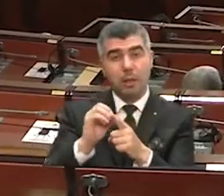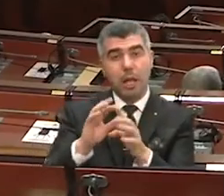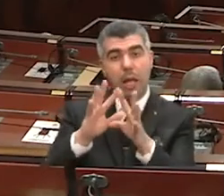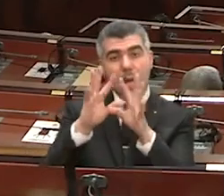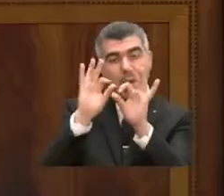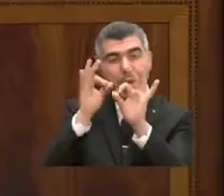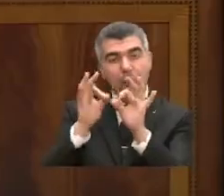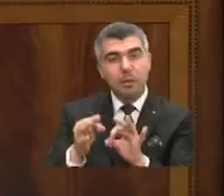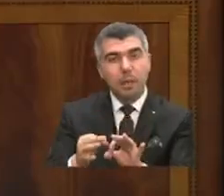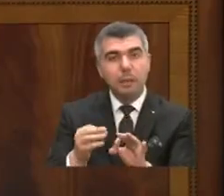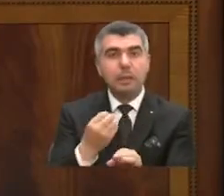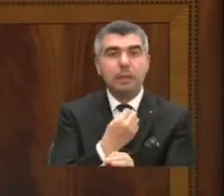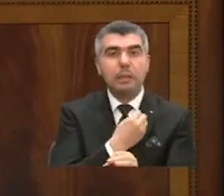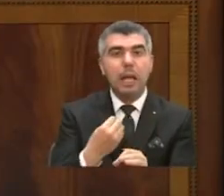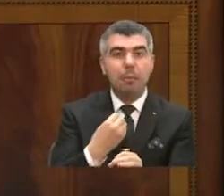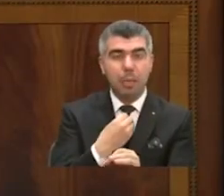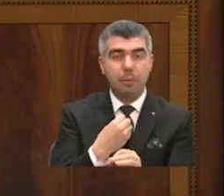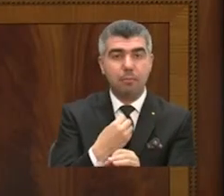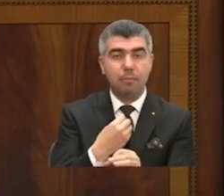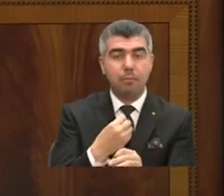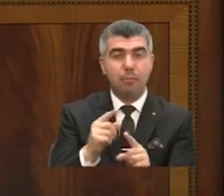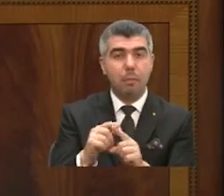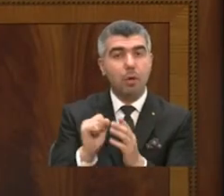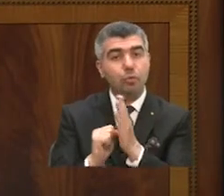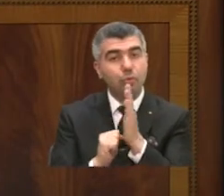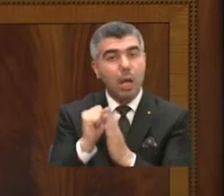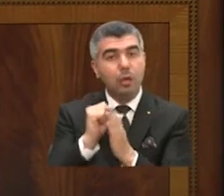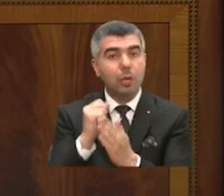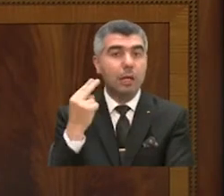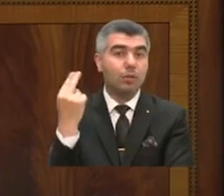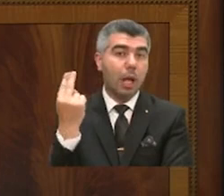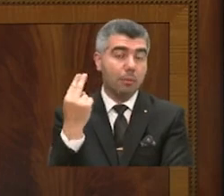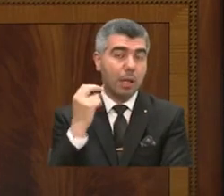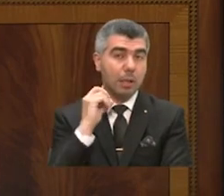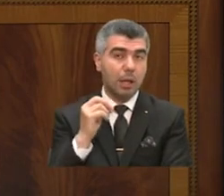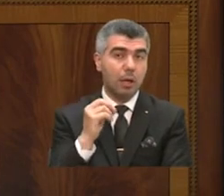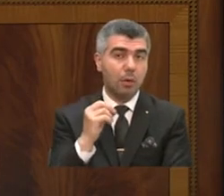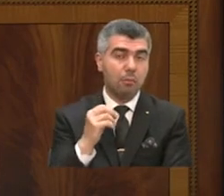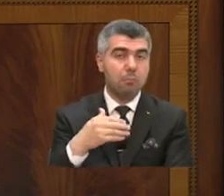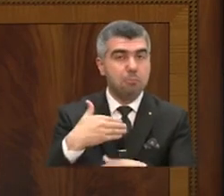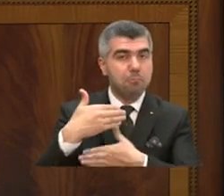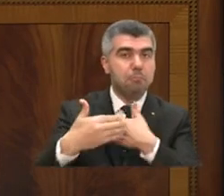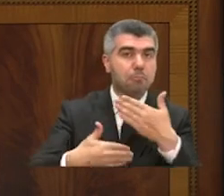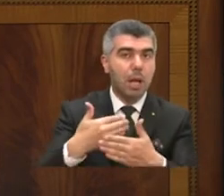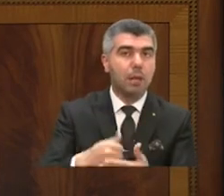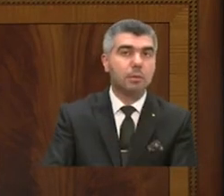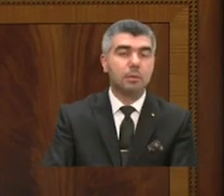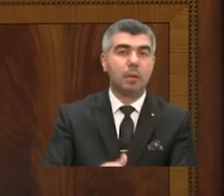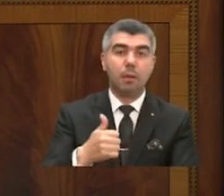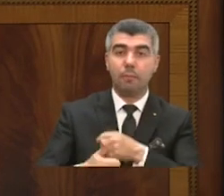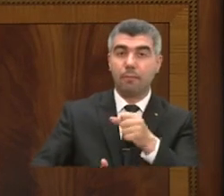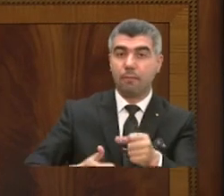الأطباء المتخرجين، بارل بيان يعني لي ميديسان اللي غادي يتخرجوا كل سنة،